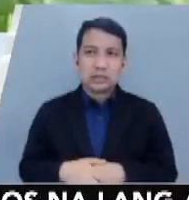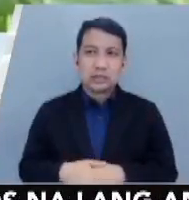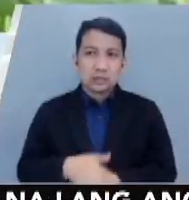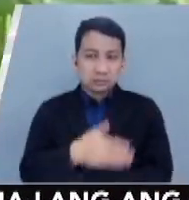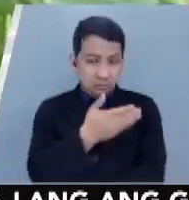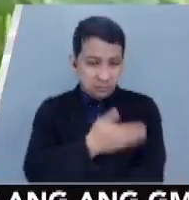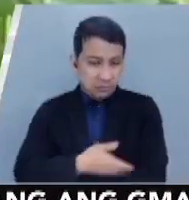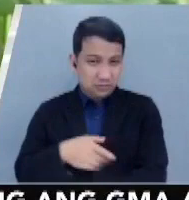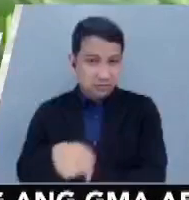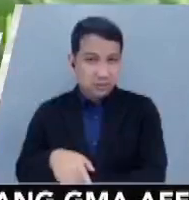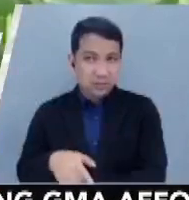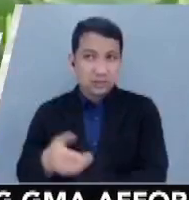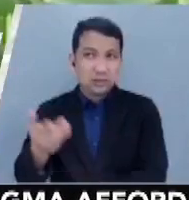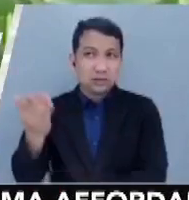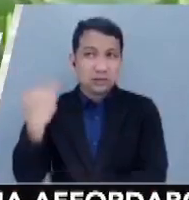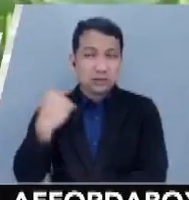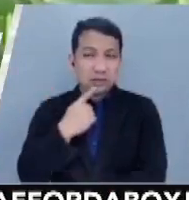mo